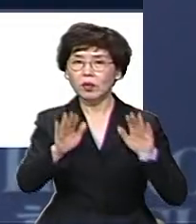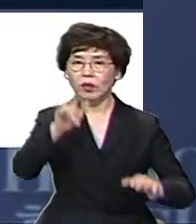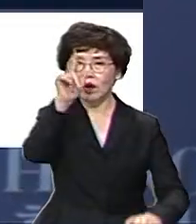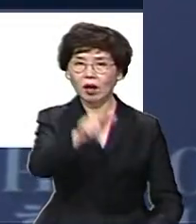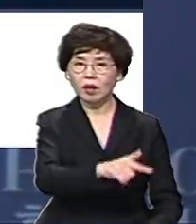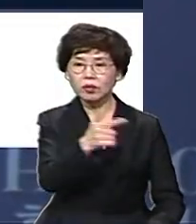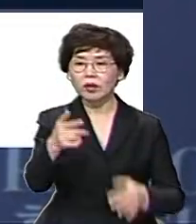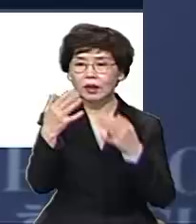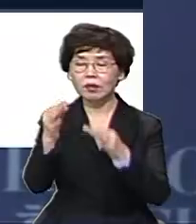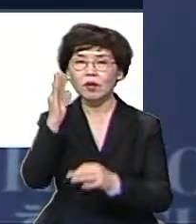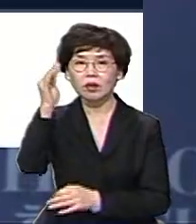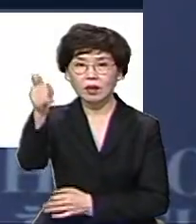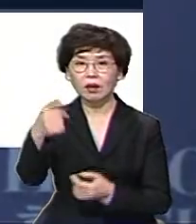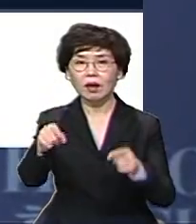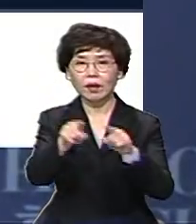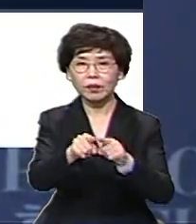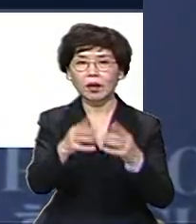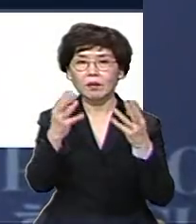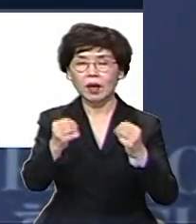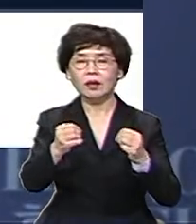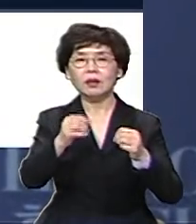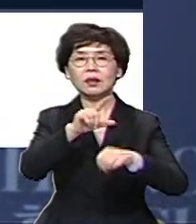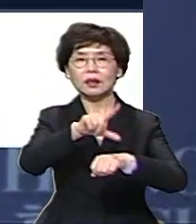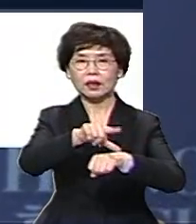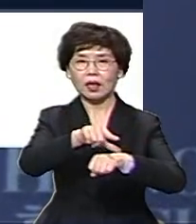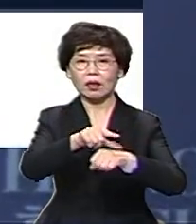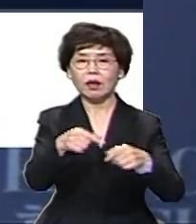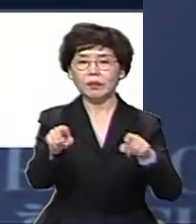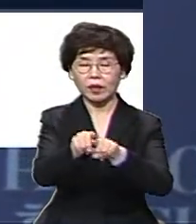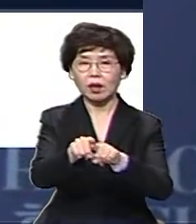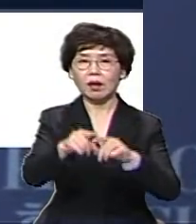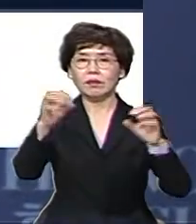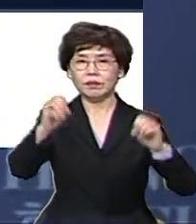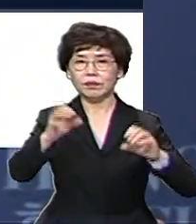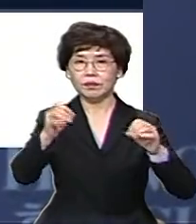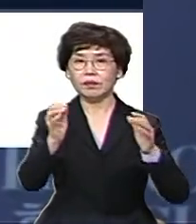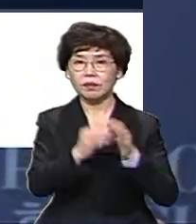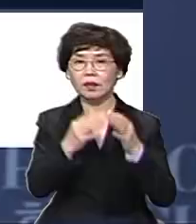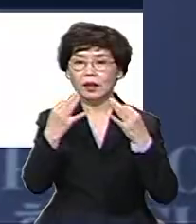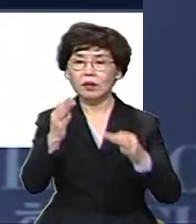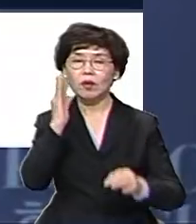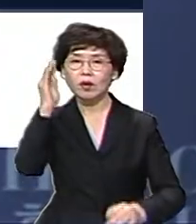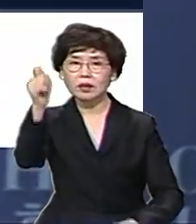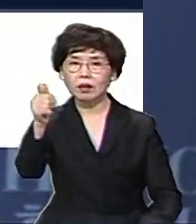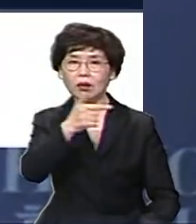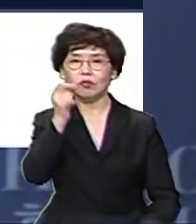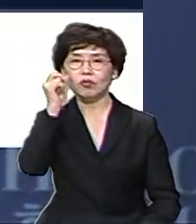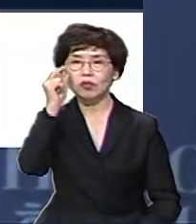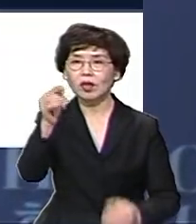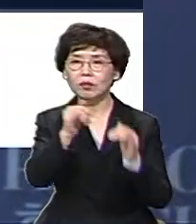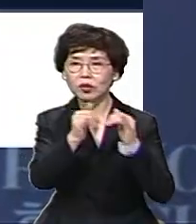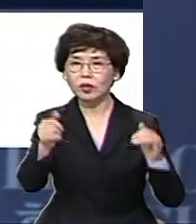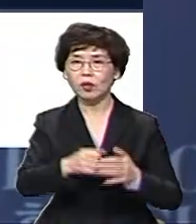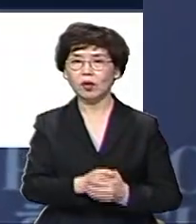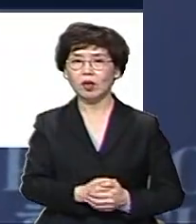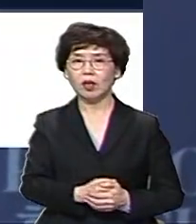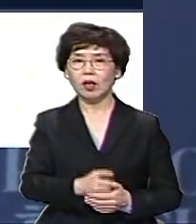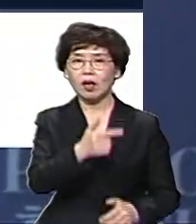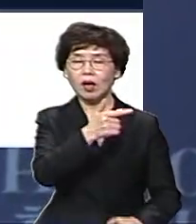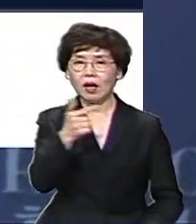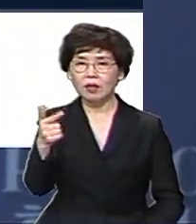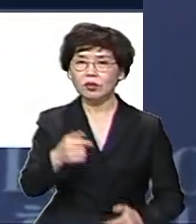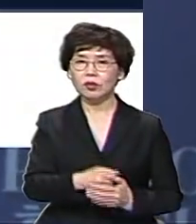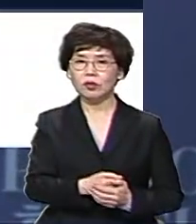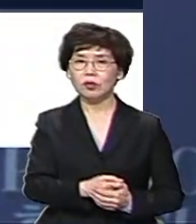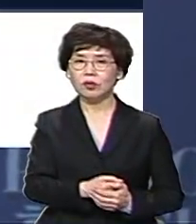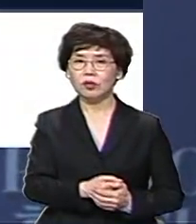하루 종일 김정은 위원장과 함께 많은 시간을 보냈습니다. 김정은 위원장님께서는 굉장히 훌륭하신 분이고